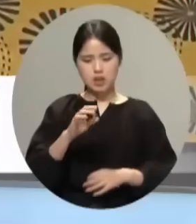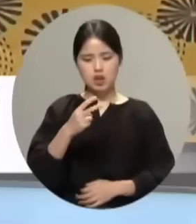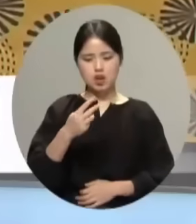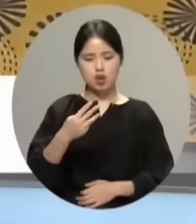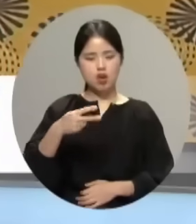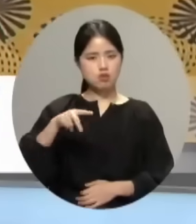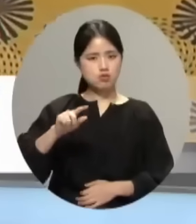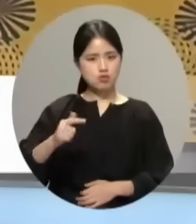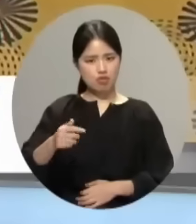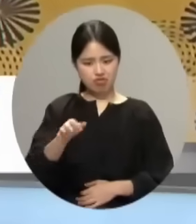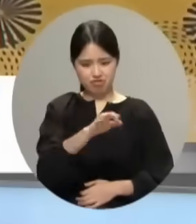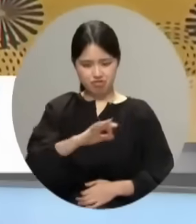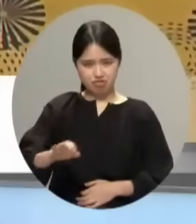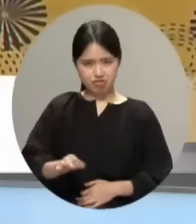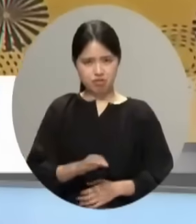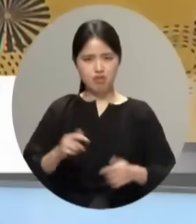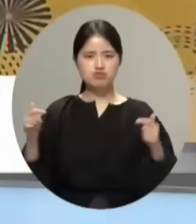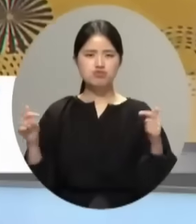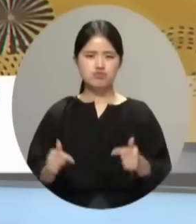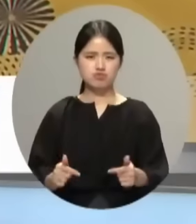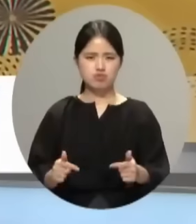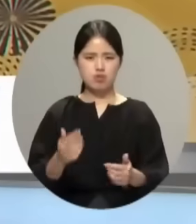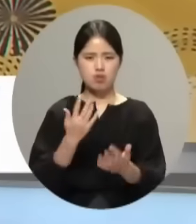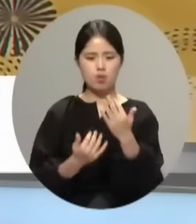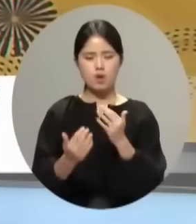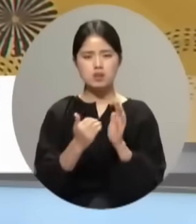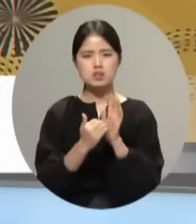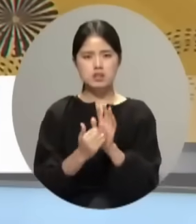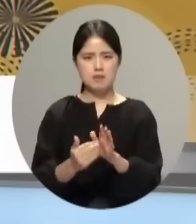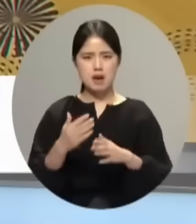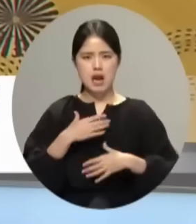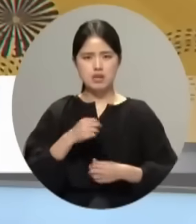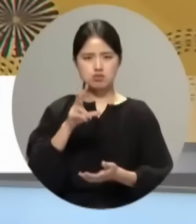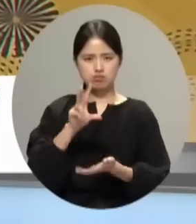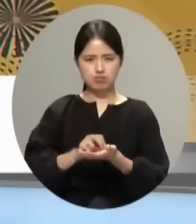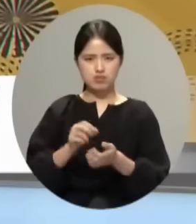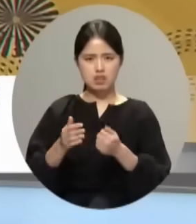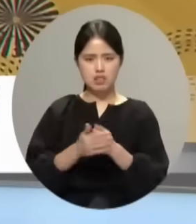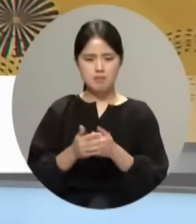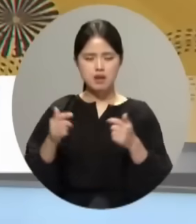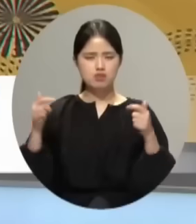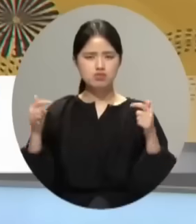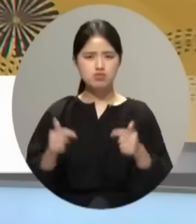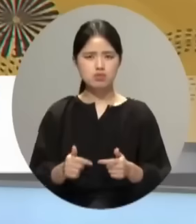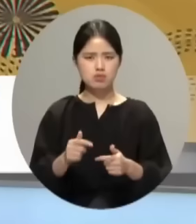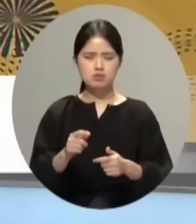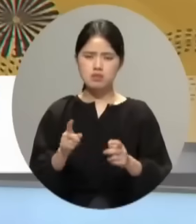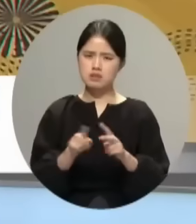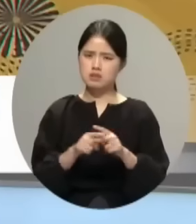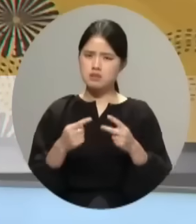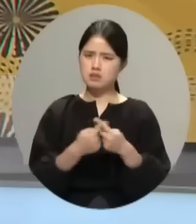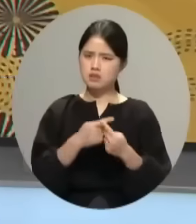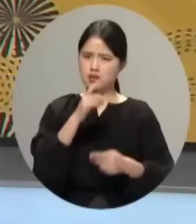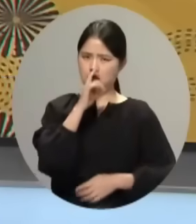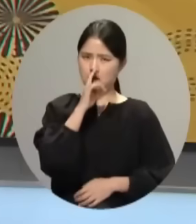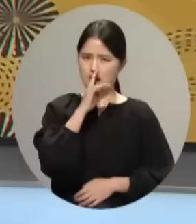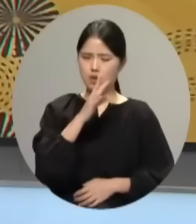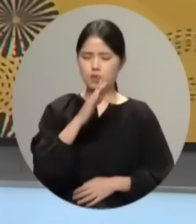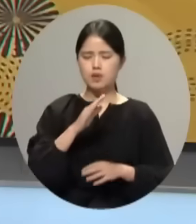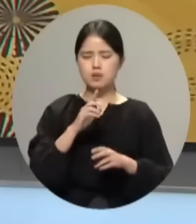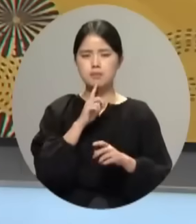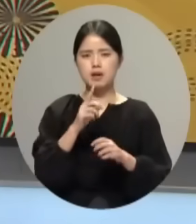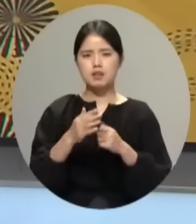줄인 게 문제였습니다. 화재 예방 등 안전상의 이유로 열선을 줄였다는 다소 황당한 해명에 소비자는 납득할 수